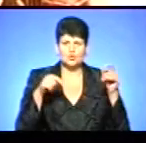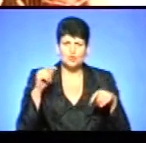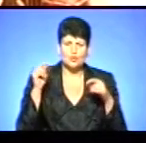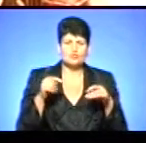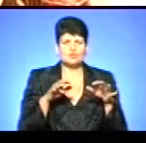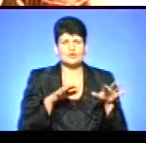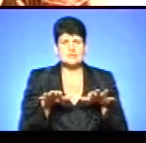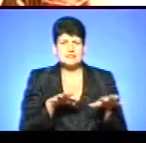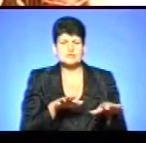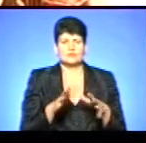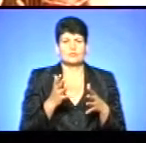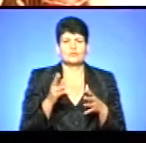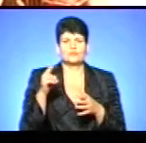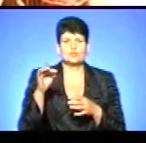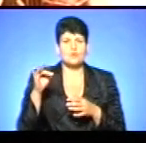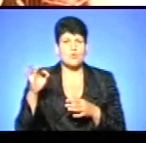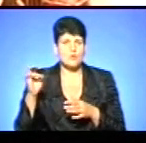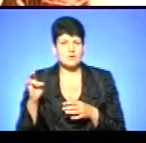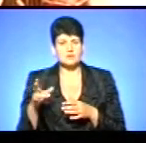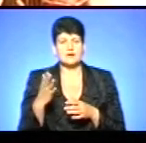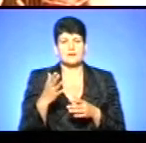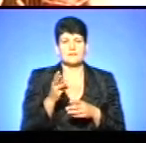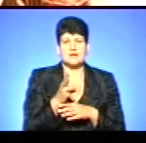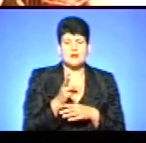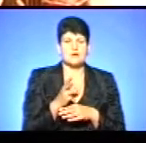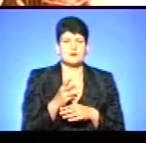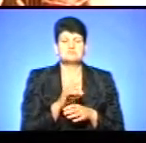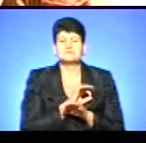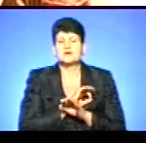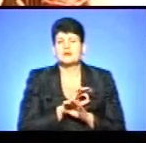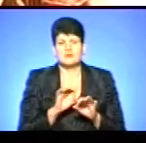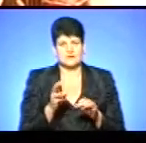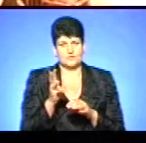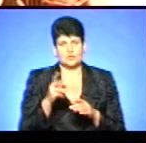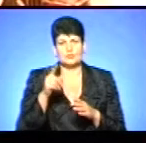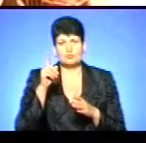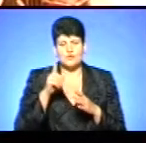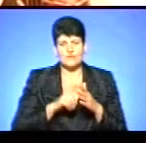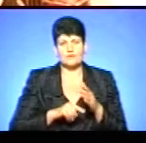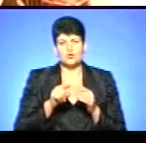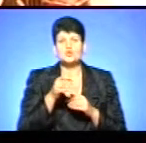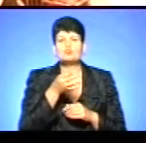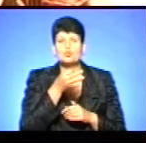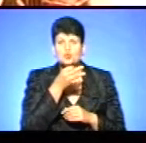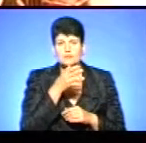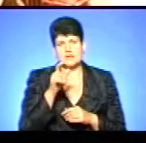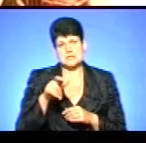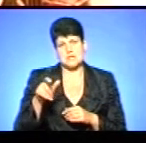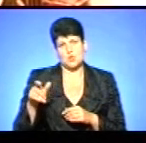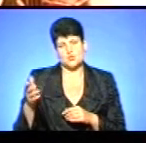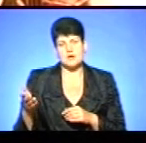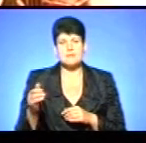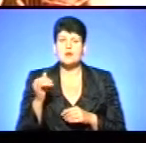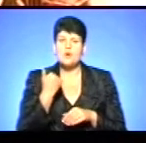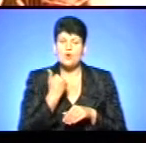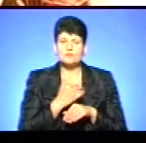камера, фотоапарат, в нього був дрон. От, але відзняли чудове відео і, сподіваюся, воно сподобається людям і воно,